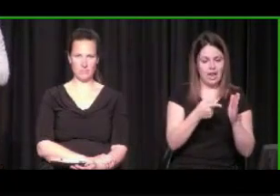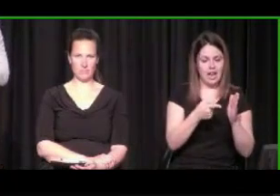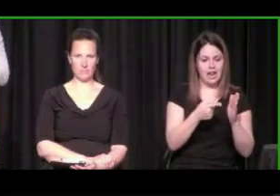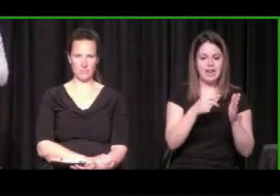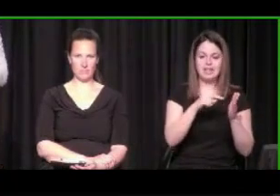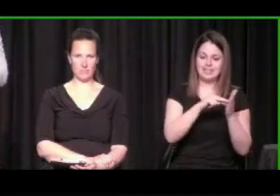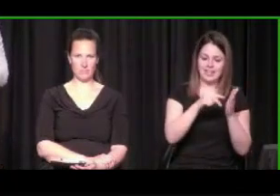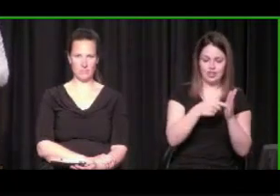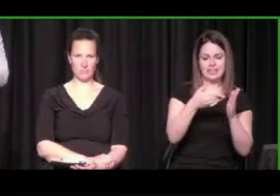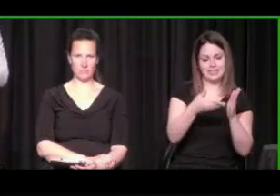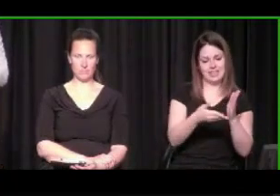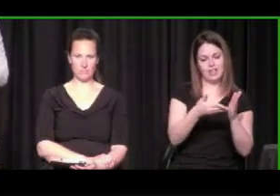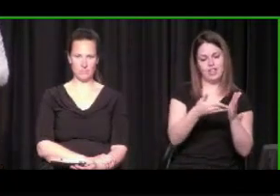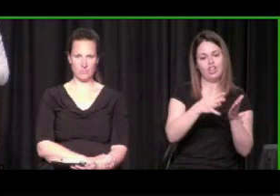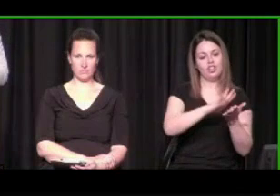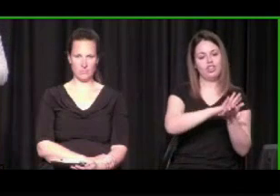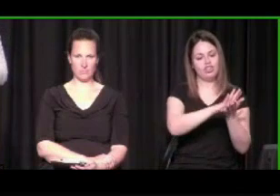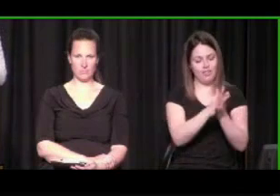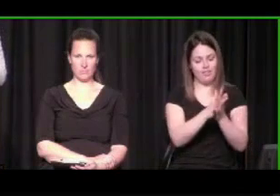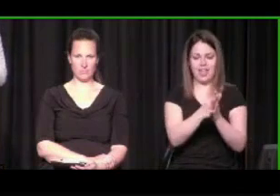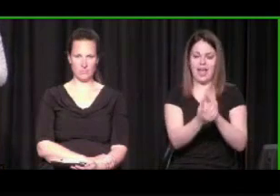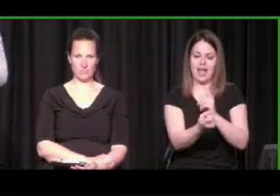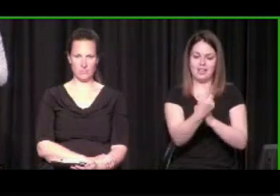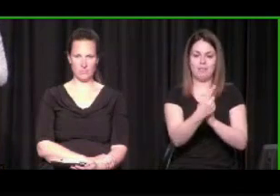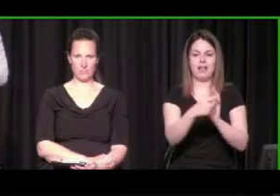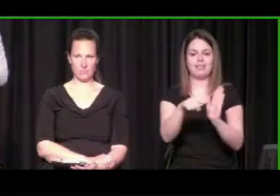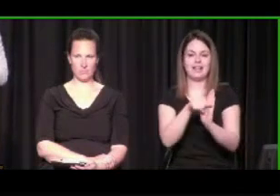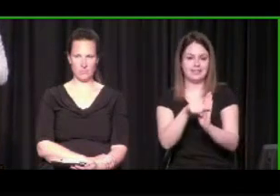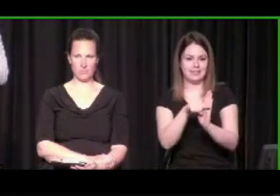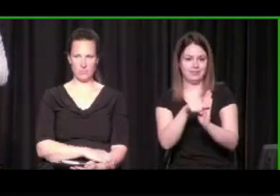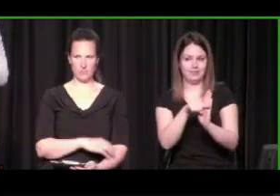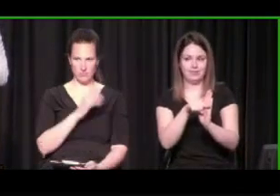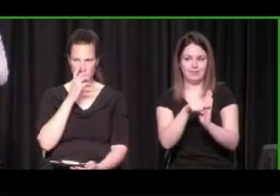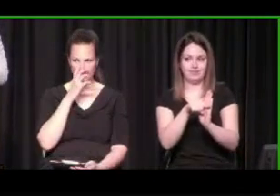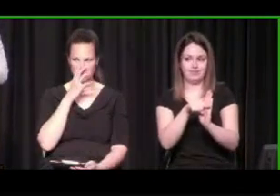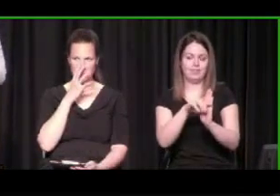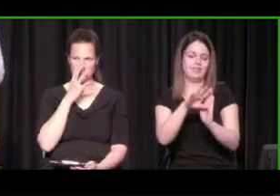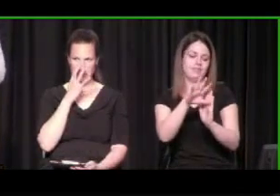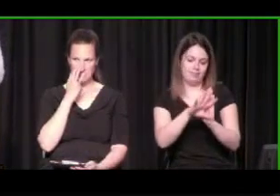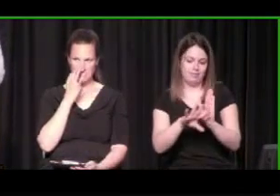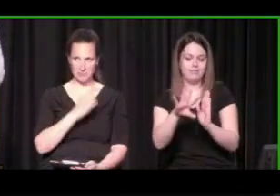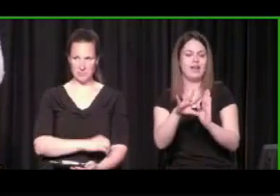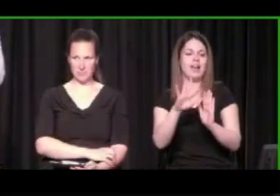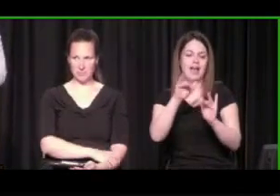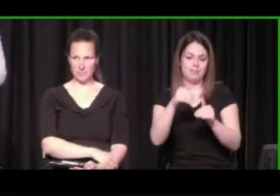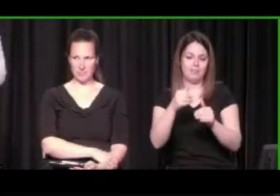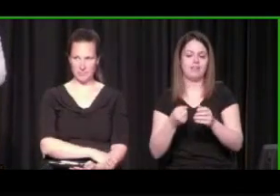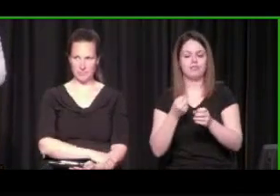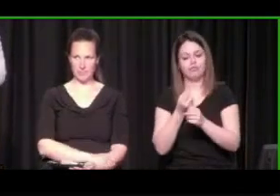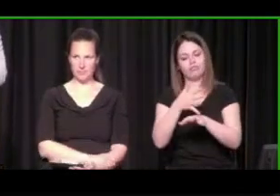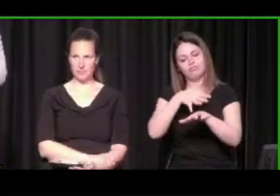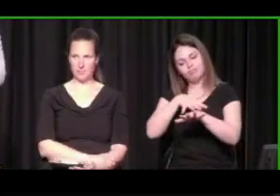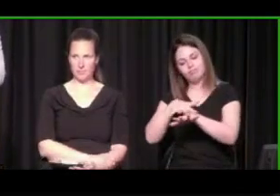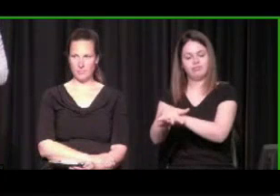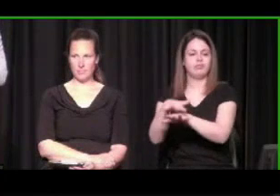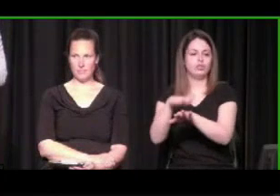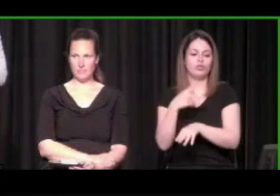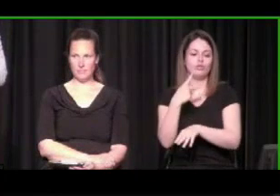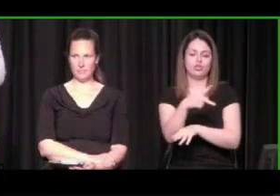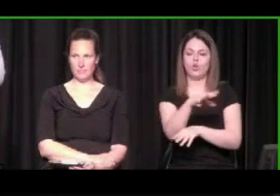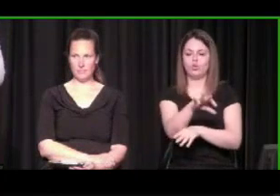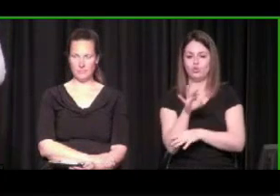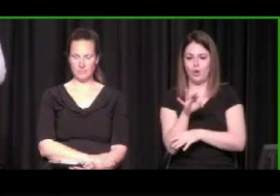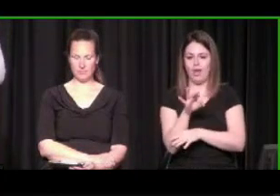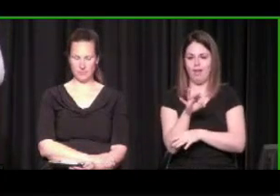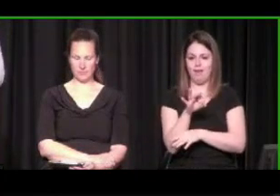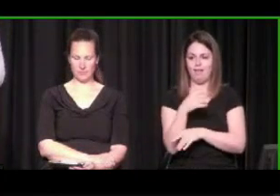vie devenait un élément négatif finalement qui venait faire en sorte d'influencer le choix